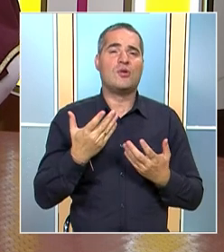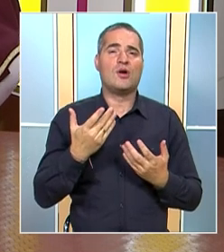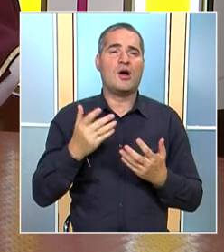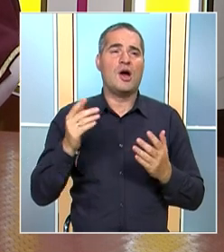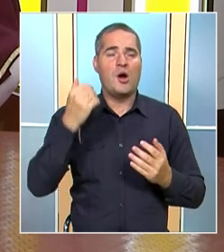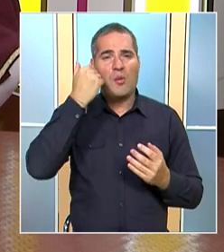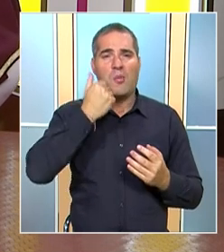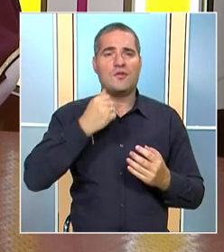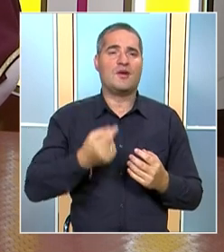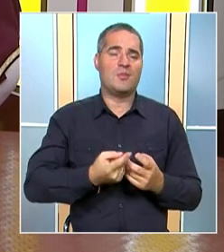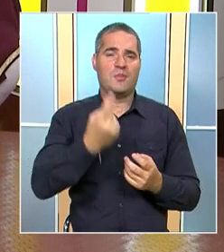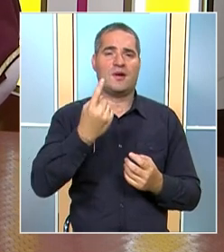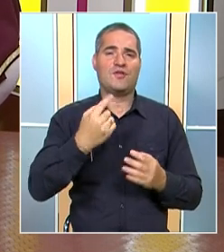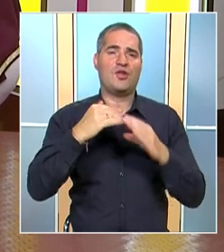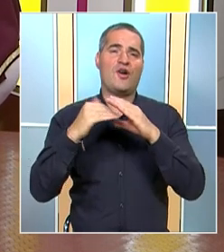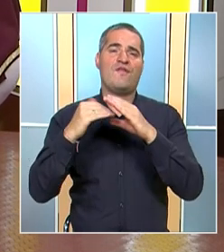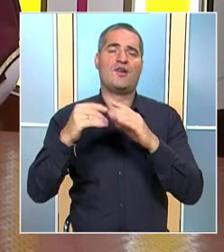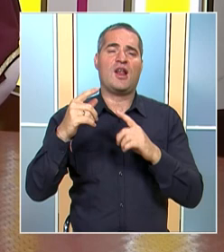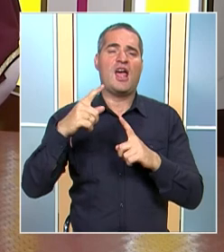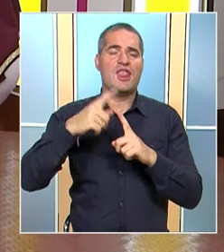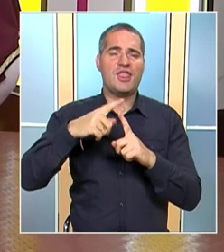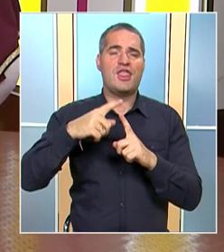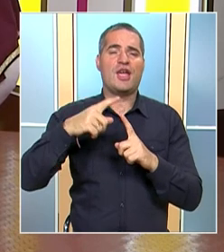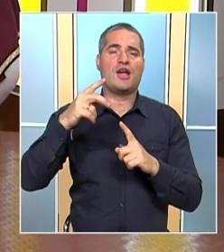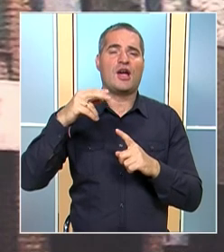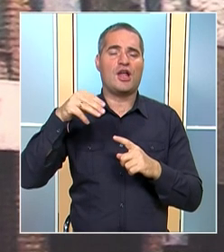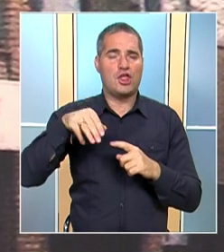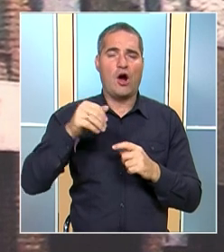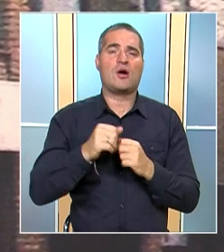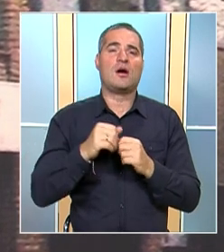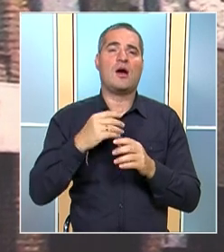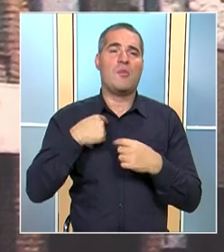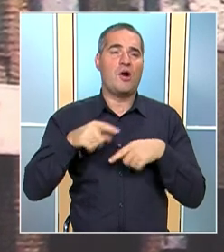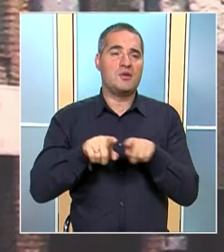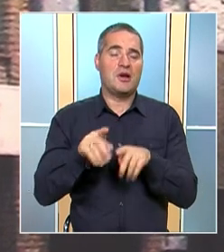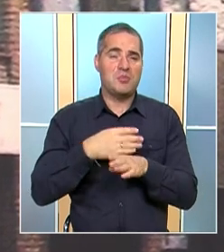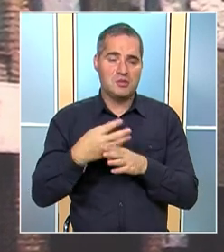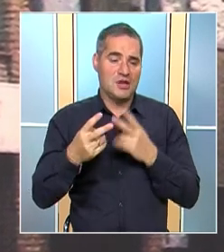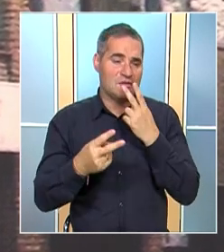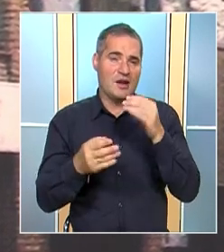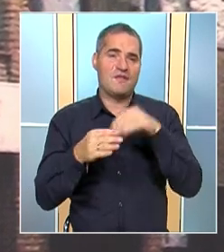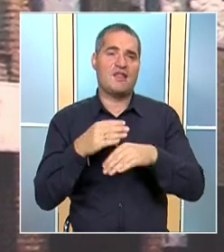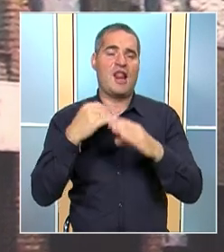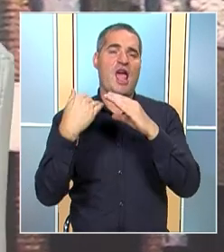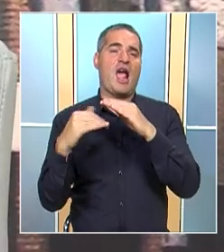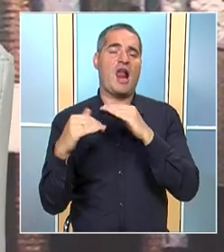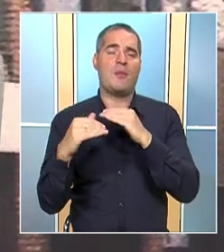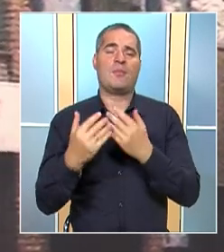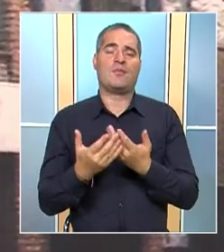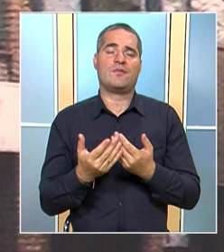когато познахте първото видео в TikTok, моите приятели постоянно гледаха там вътре в клипчетата